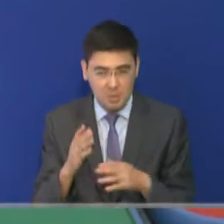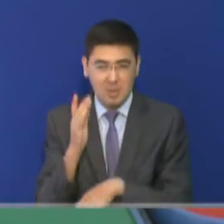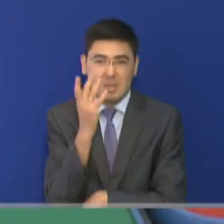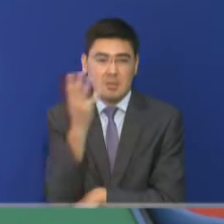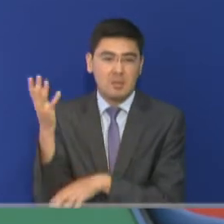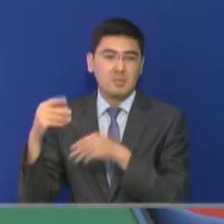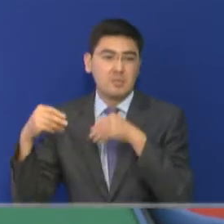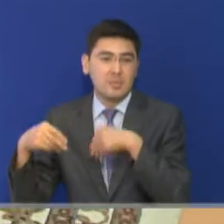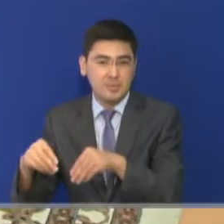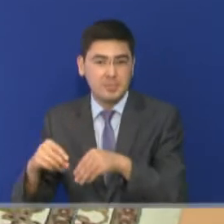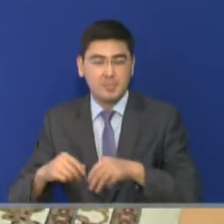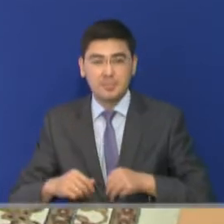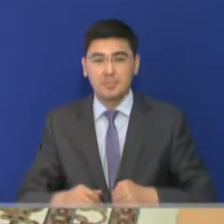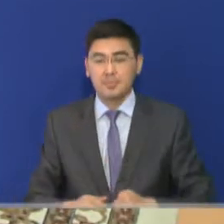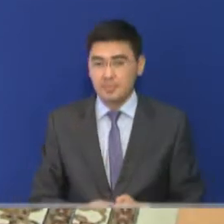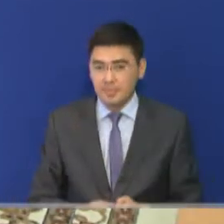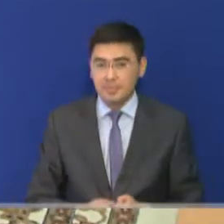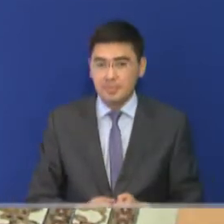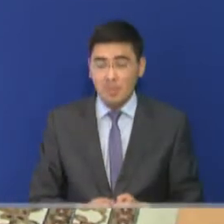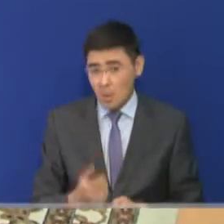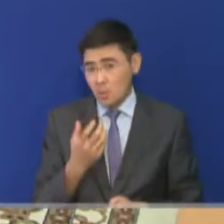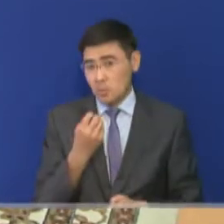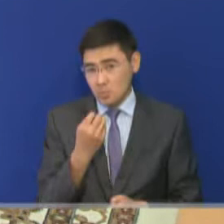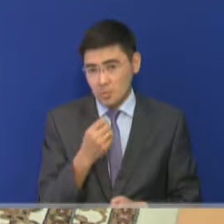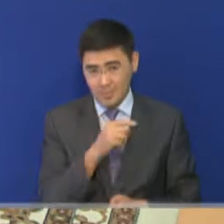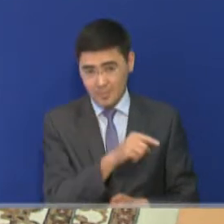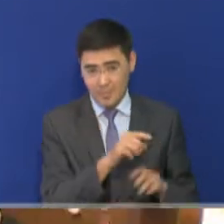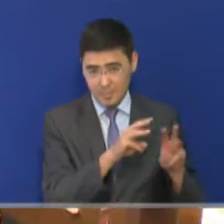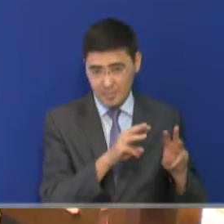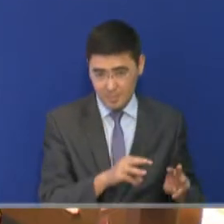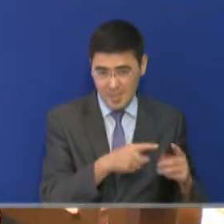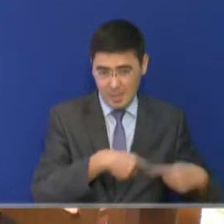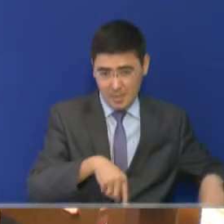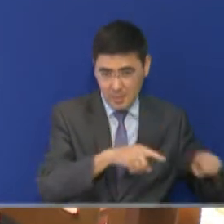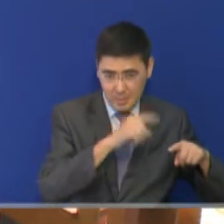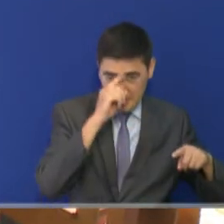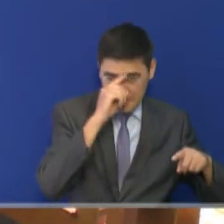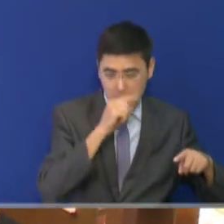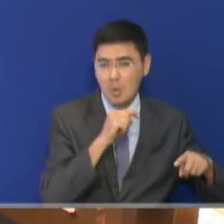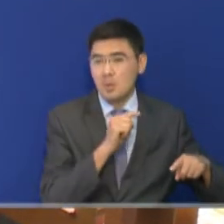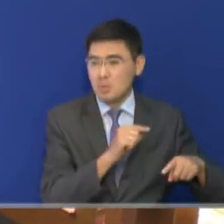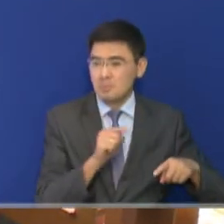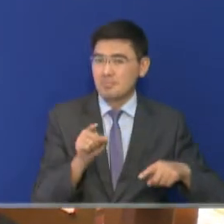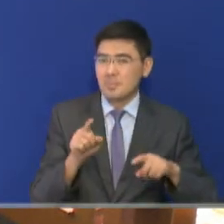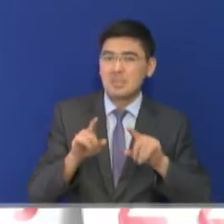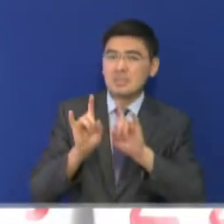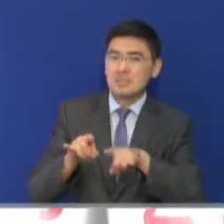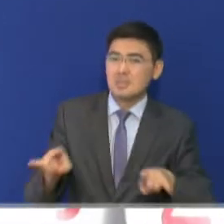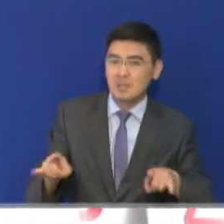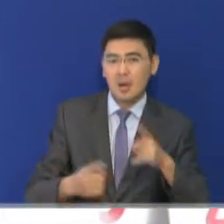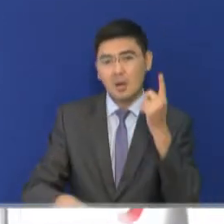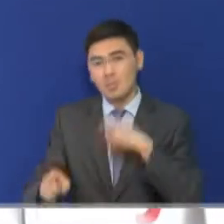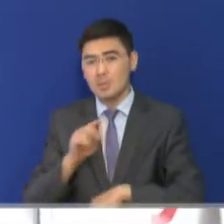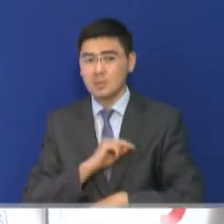қалпына келтіру алгоритмін әзірледі. Алайда жағымыз эпидемиологиялық жағдайға байланысты, Семейде бұл мәселе